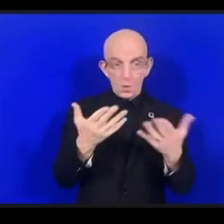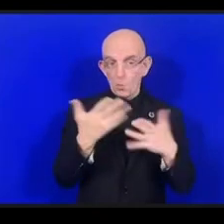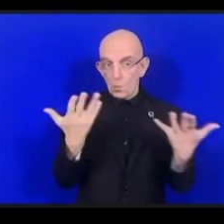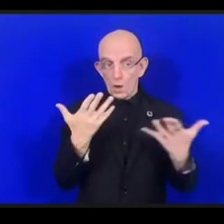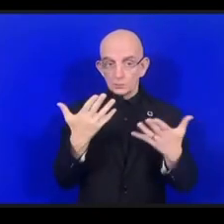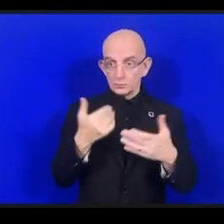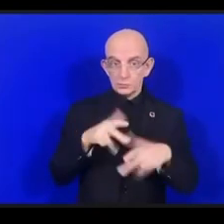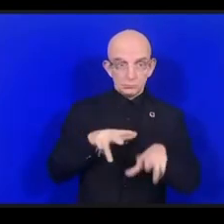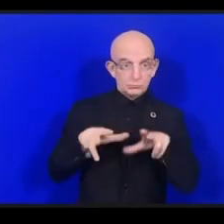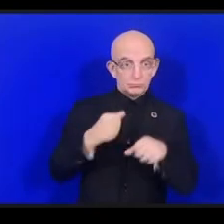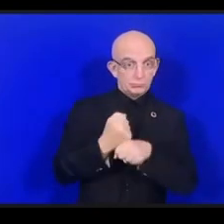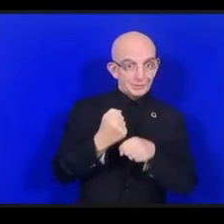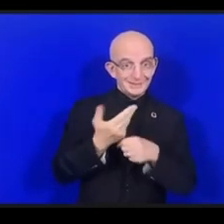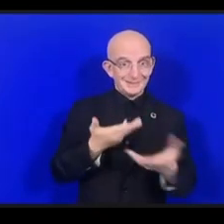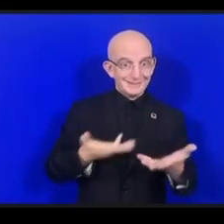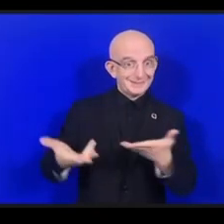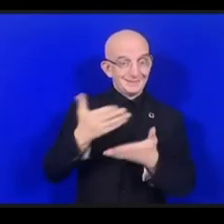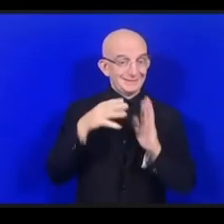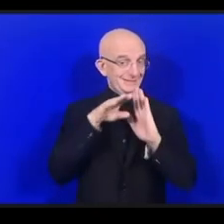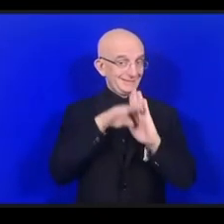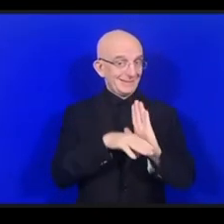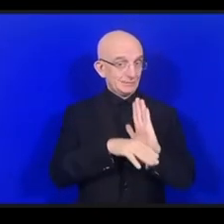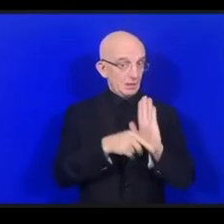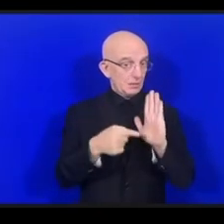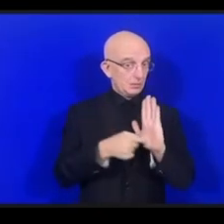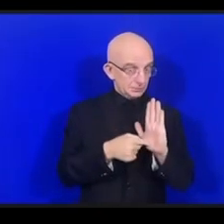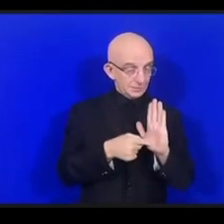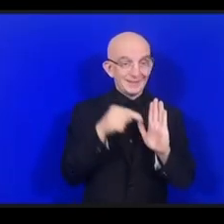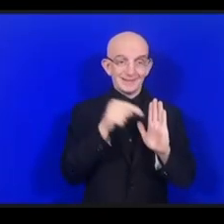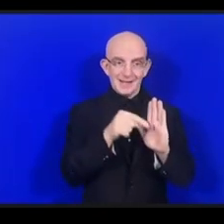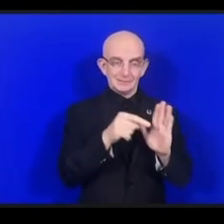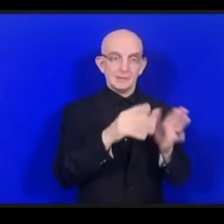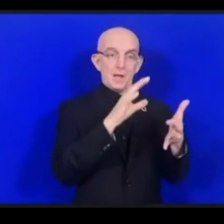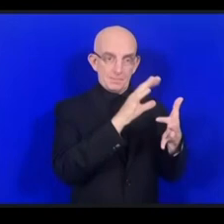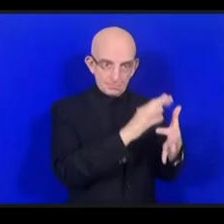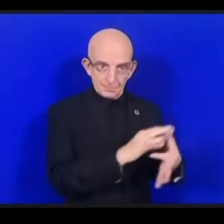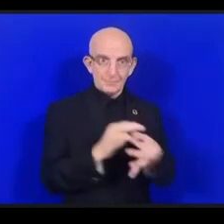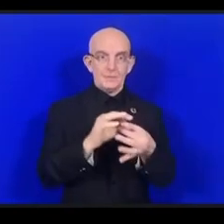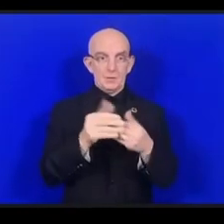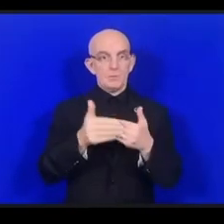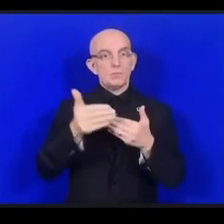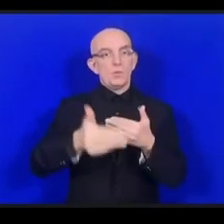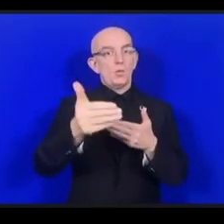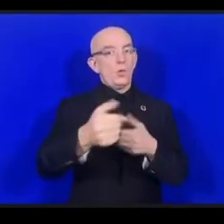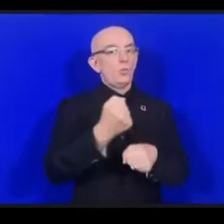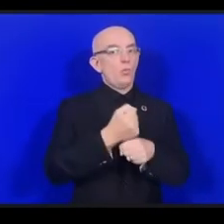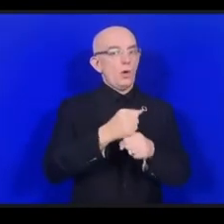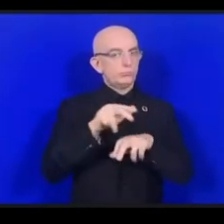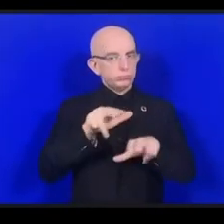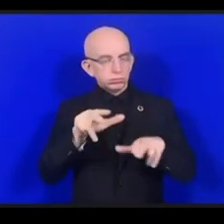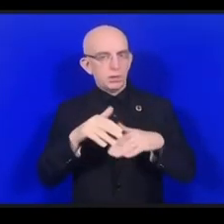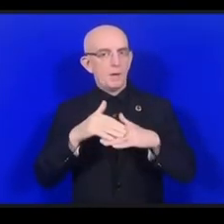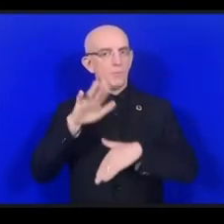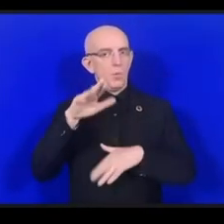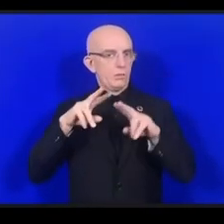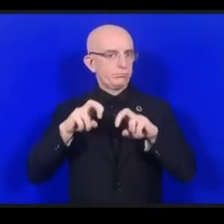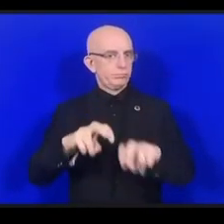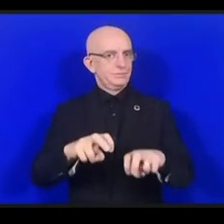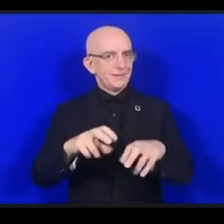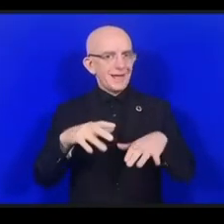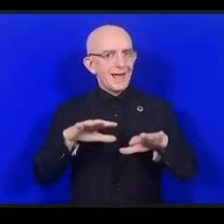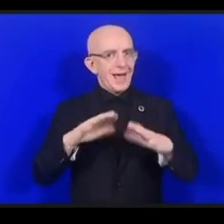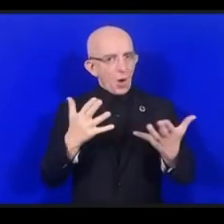在这个基础上我们再去进一步的去看如何让 IoT 更加的安